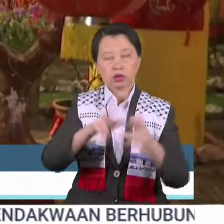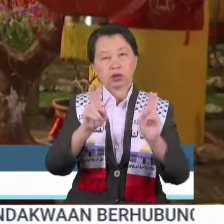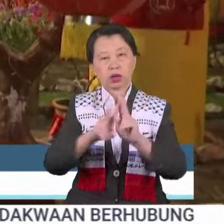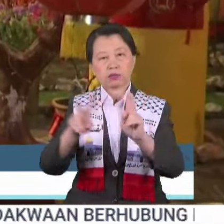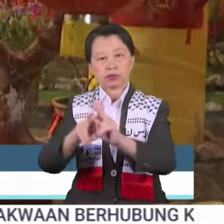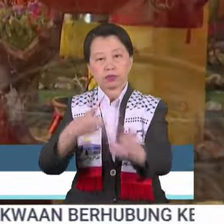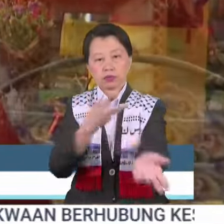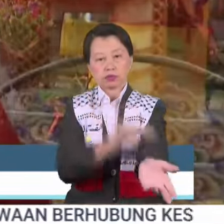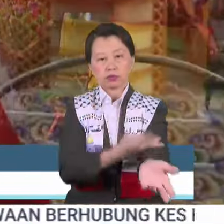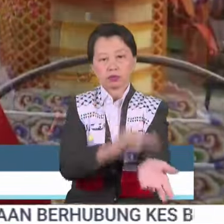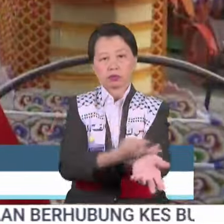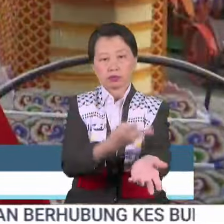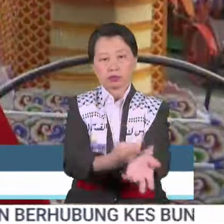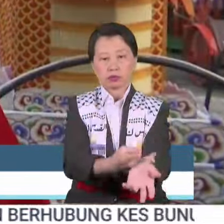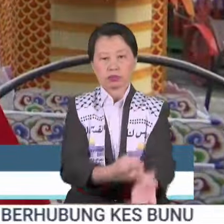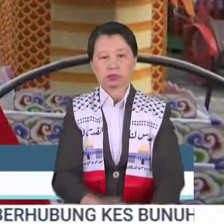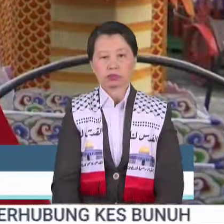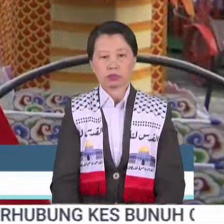kampung warisan.